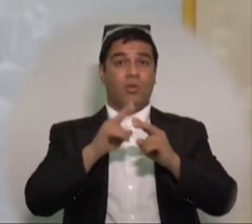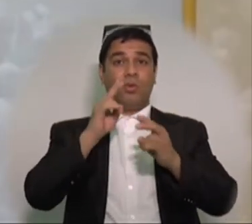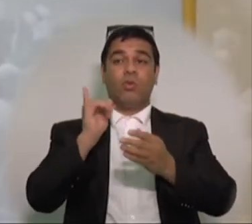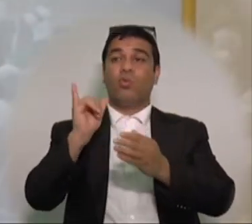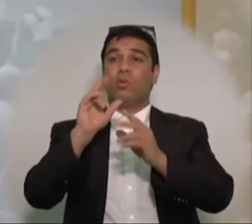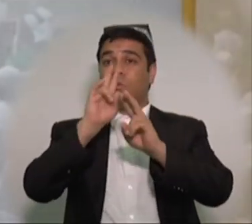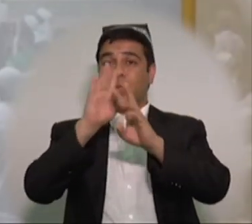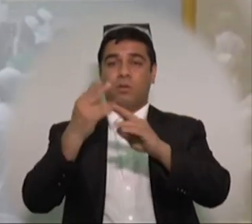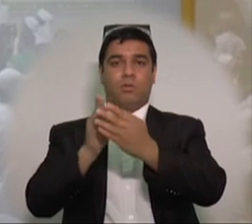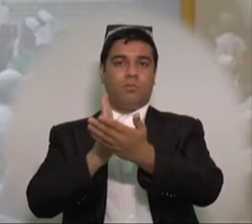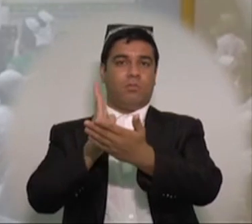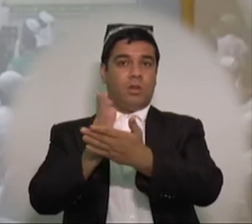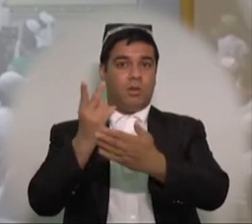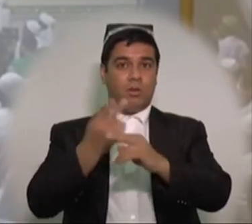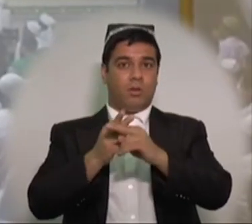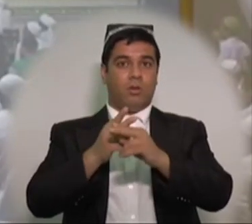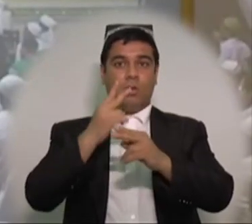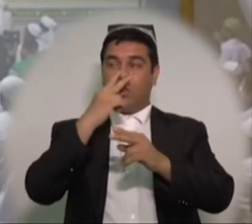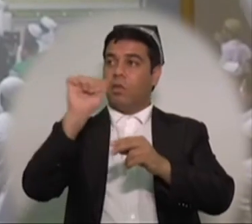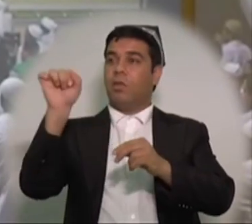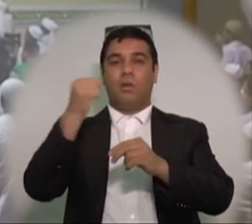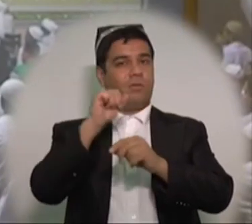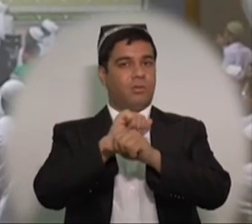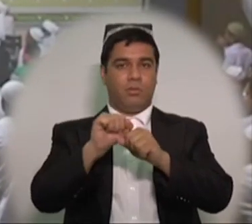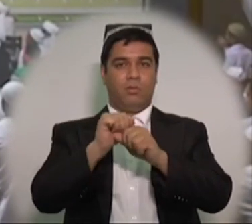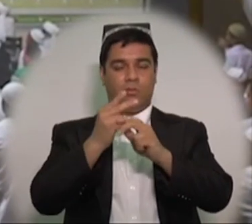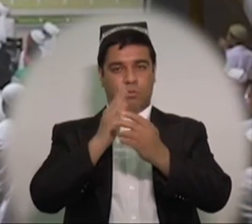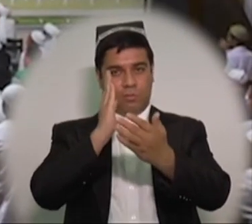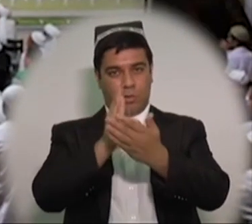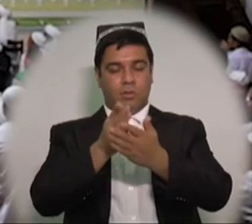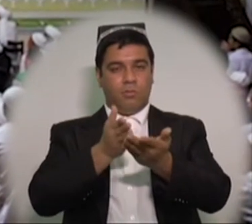körsetken tarafıga yuradı. Alengelab uyabiyalarga karamaydı.